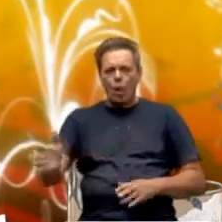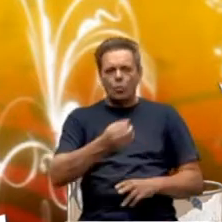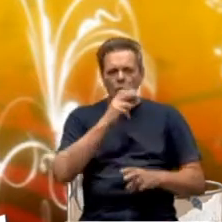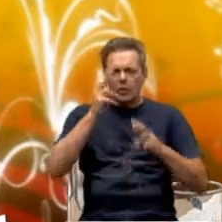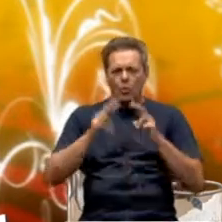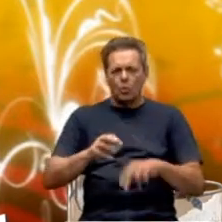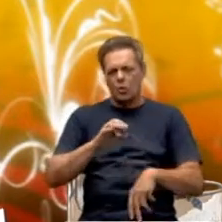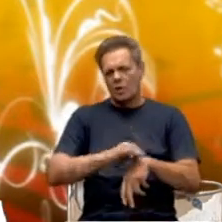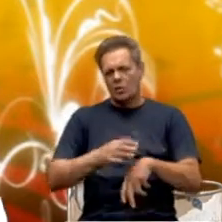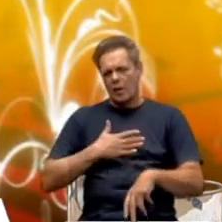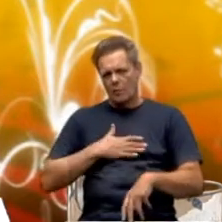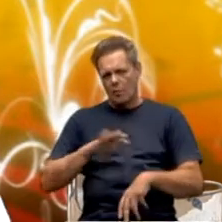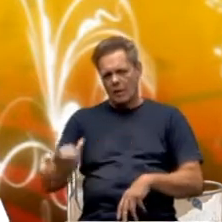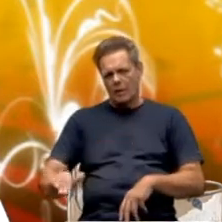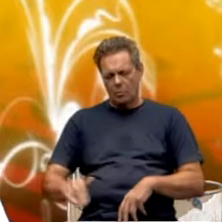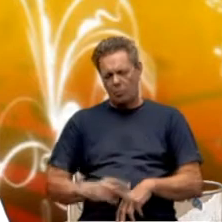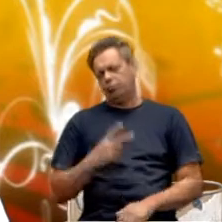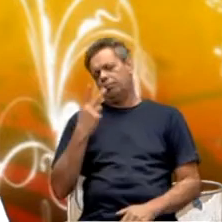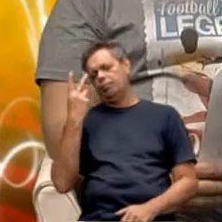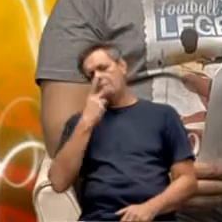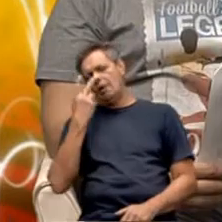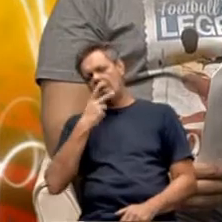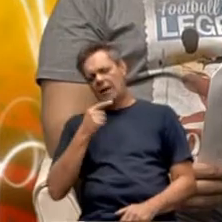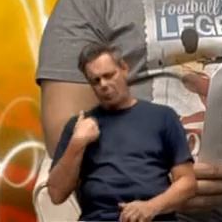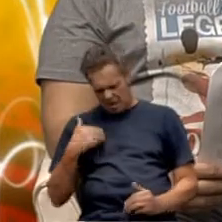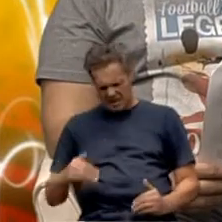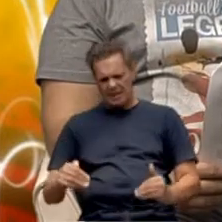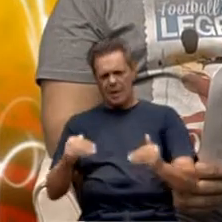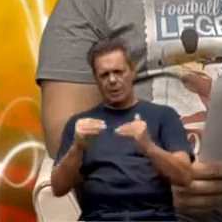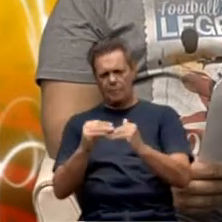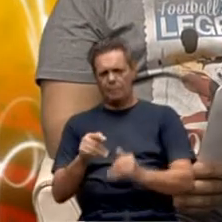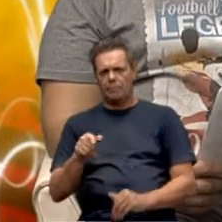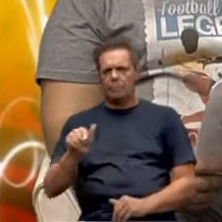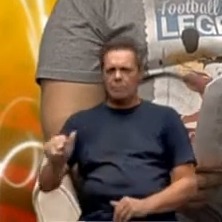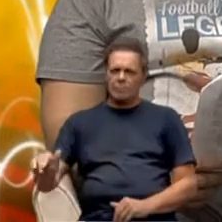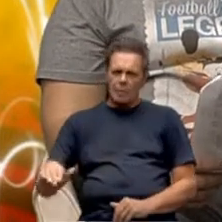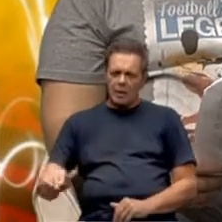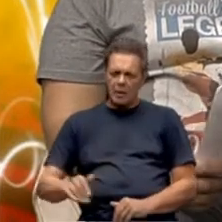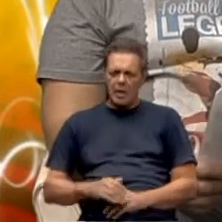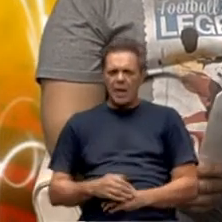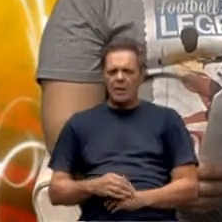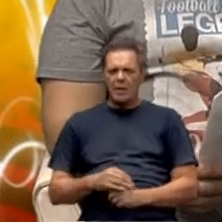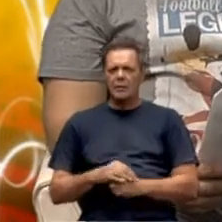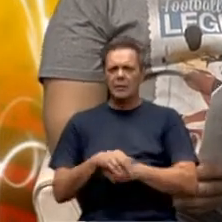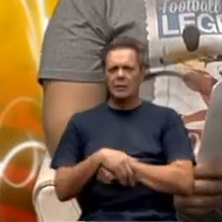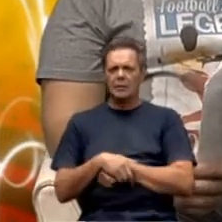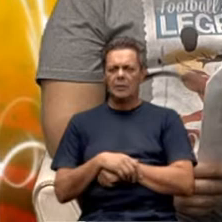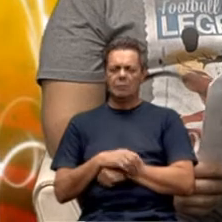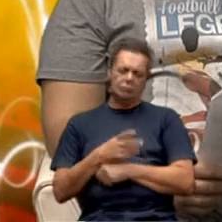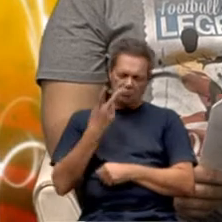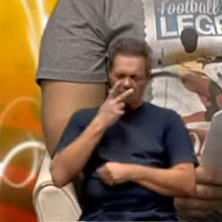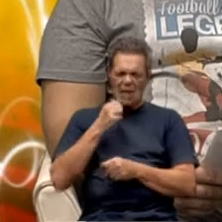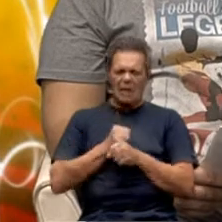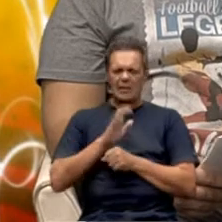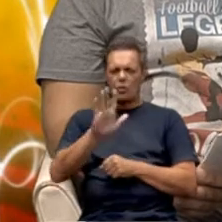mogućnost liječenja svome djetetu. Svakako, slažem se. Jer to dijete, u biti radi se o njegovom životu i svakako bi